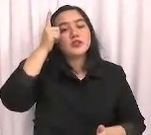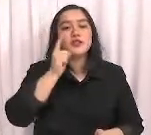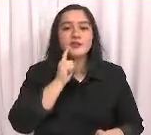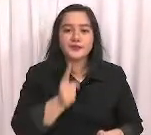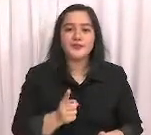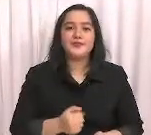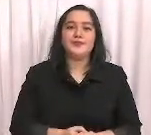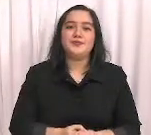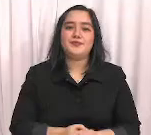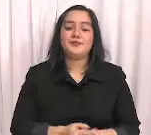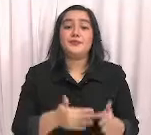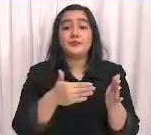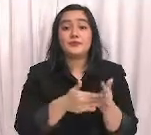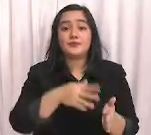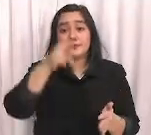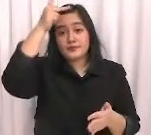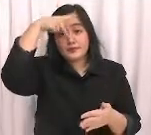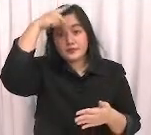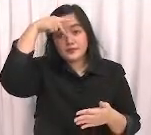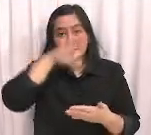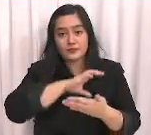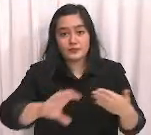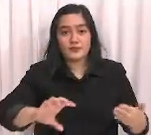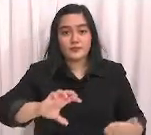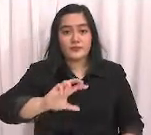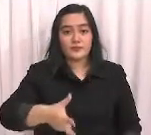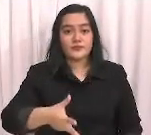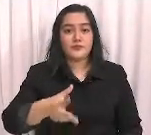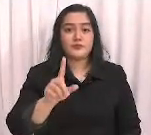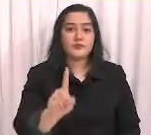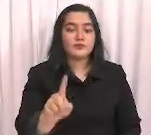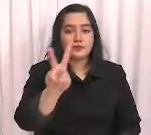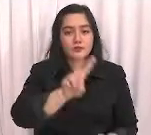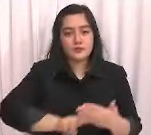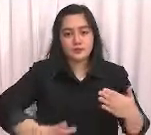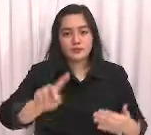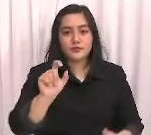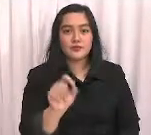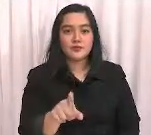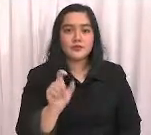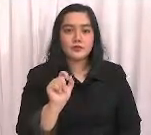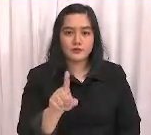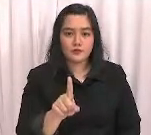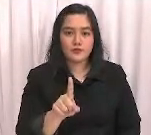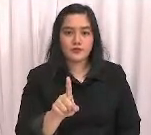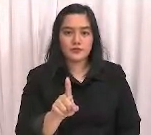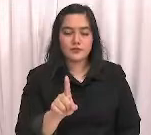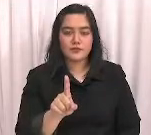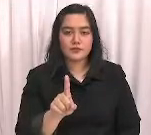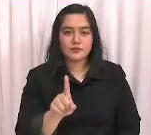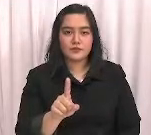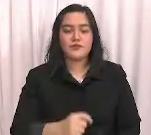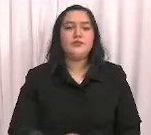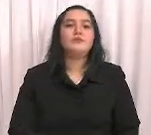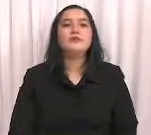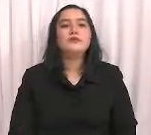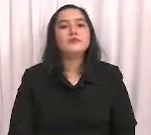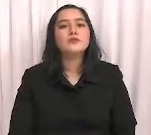11, the heart of her husband that safely trust in